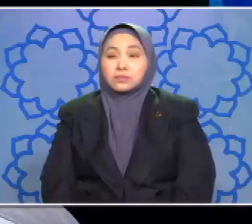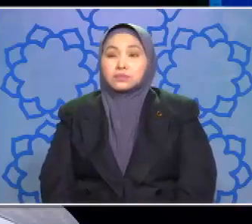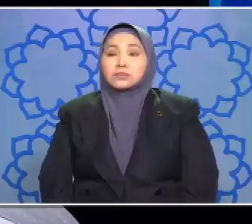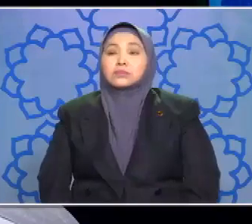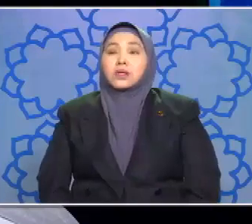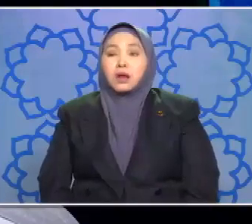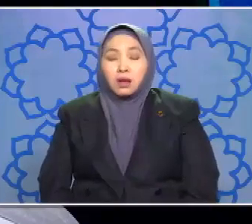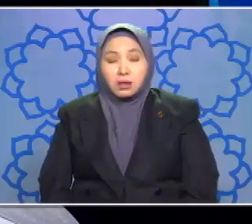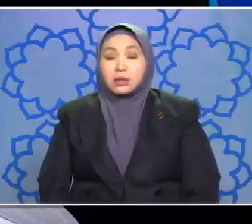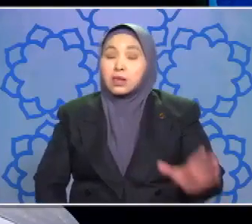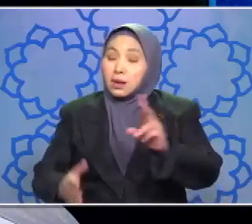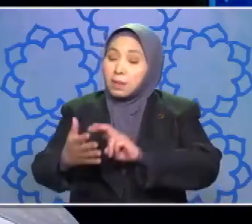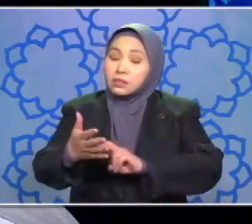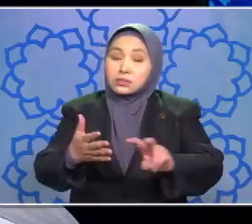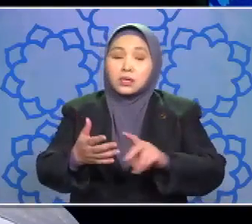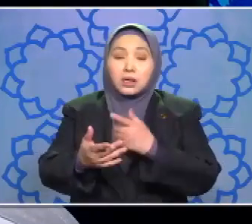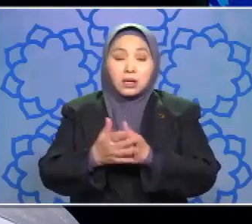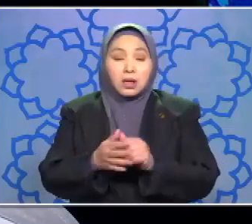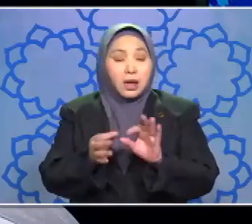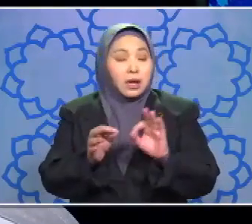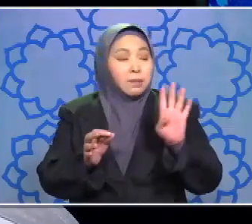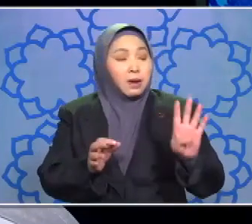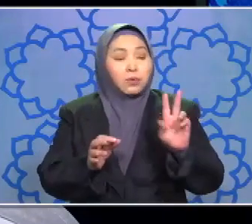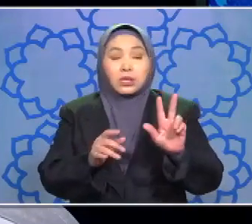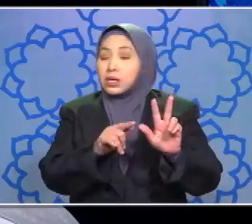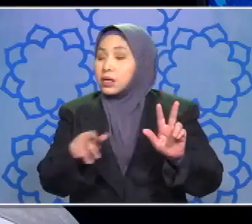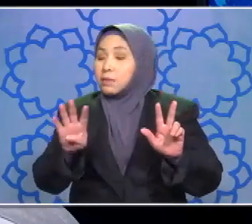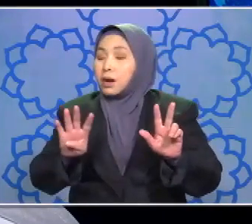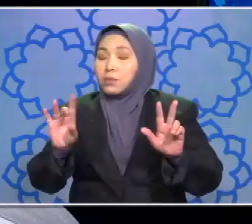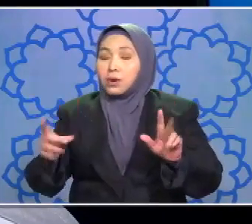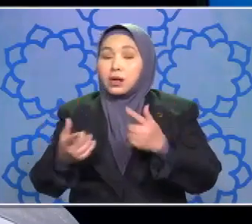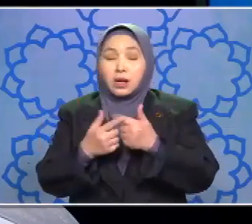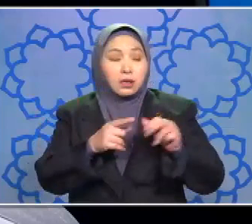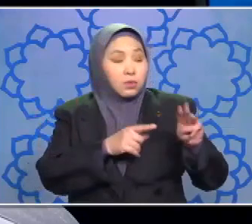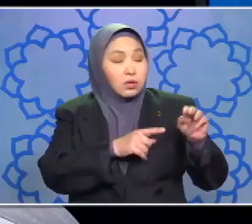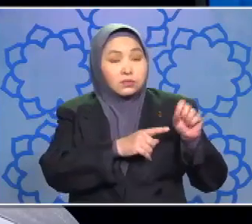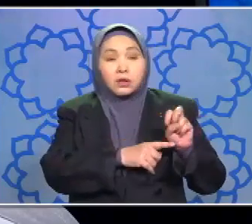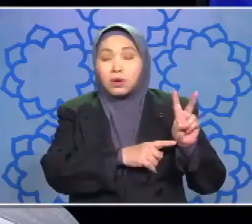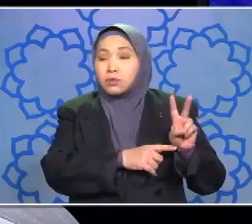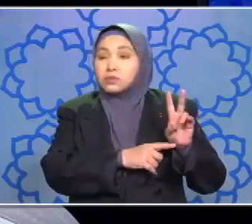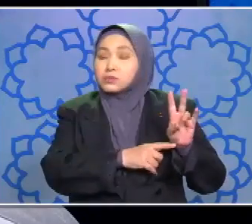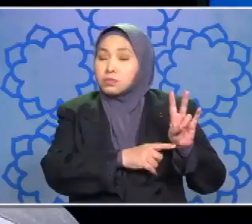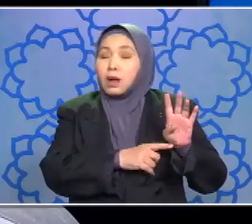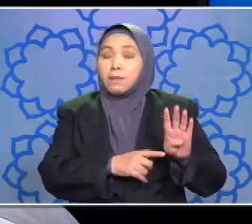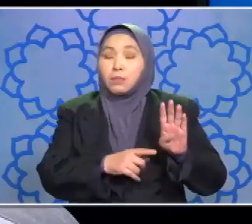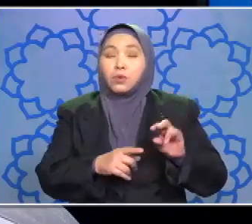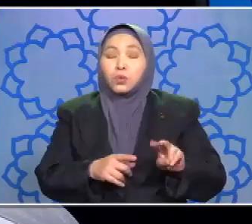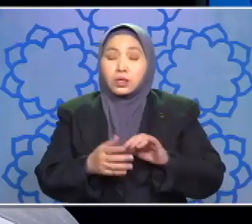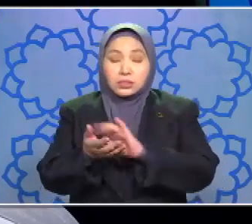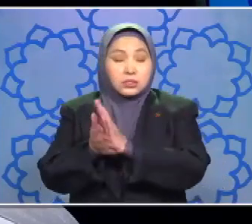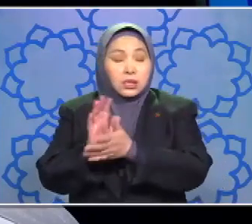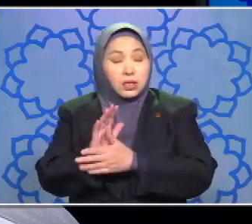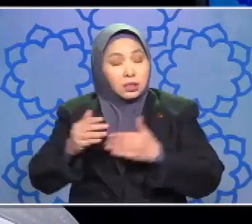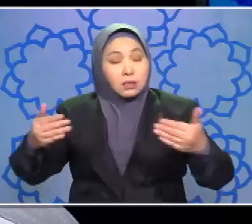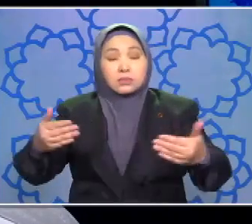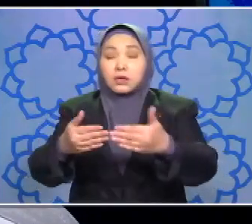الْعَظِيمُ. Surah Al-Qalam Al-Azim, begitulah bacaan daripada ayat 43 hingga 48 daripada halaman 272 Ustaz ya. Alhamdulillah kita menyambung